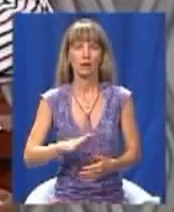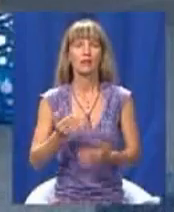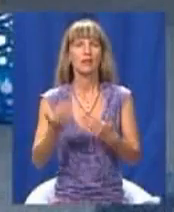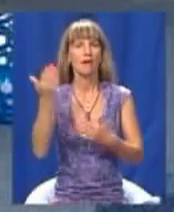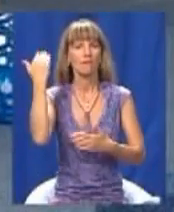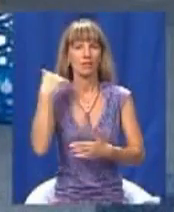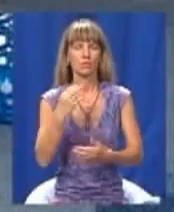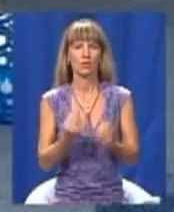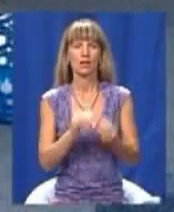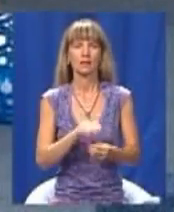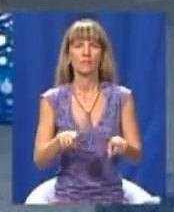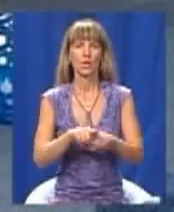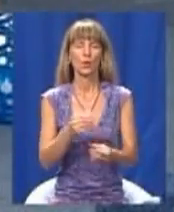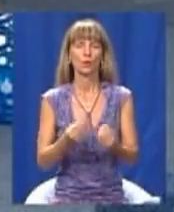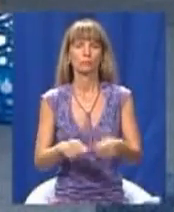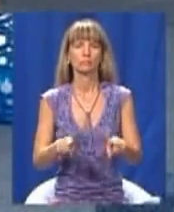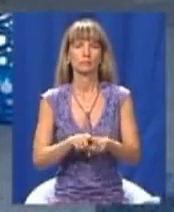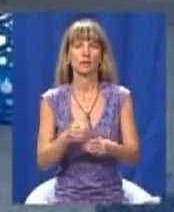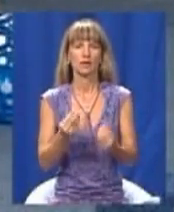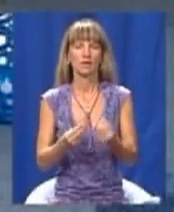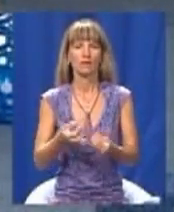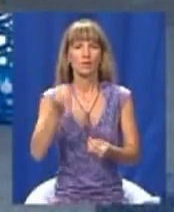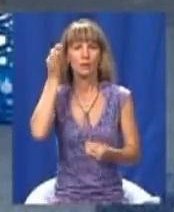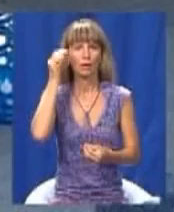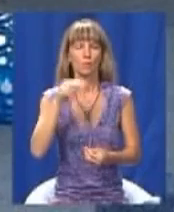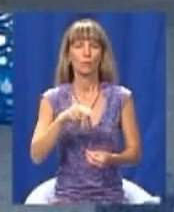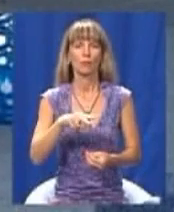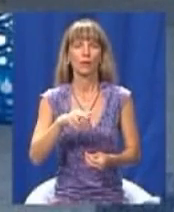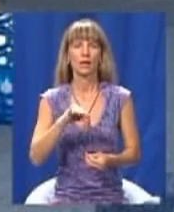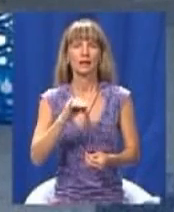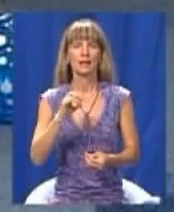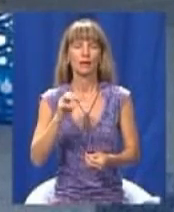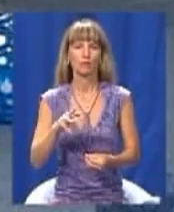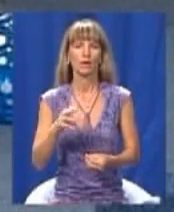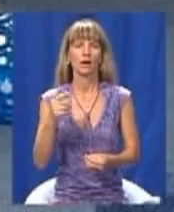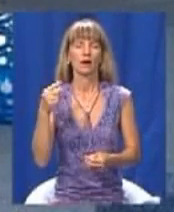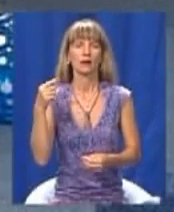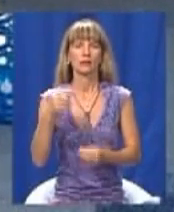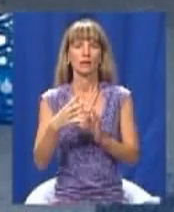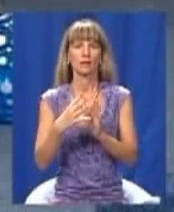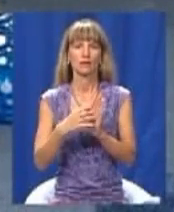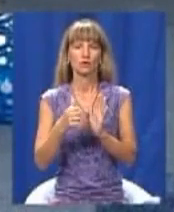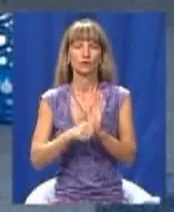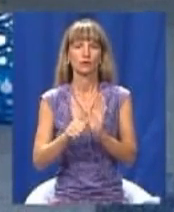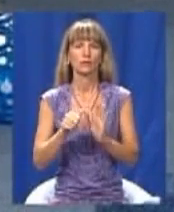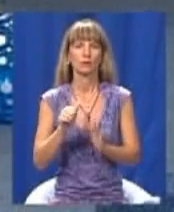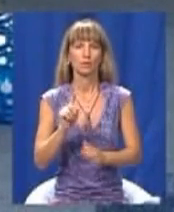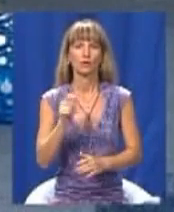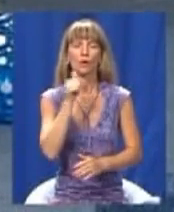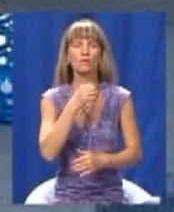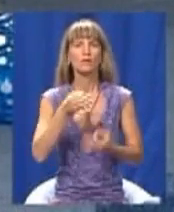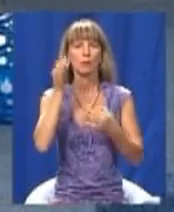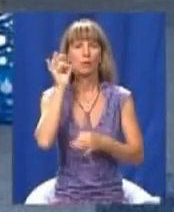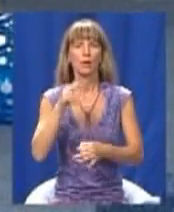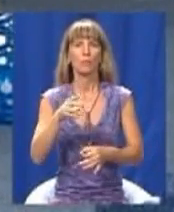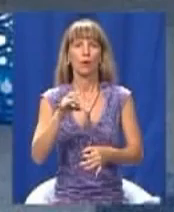гру. Аналогічна гра згадана Плинієм. Так, ще у 1574 році є перші згадки про цю гру. Ну, пропоную